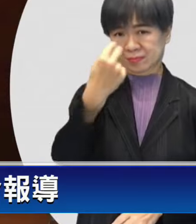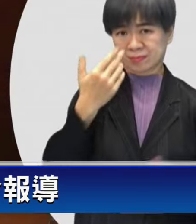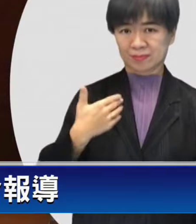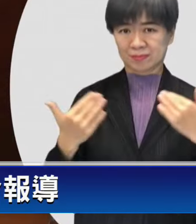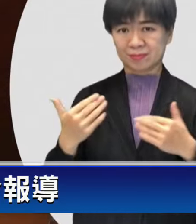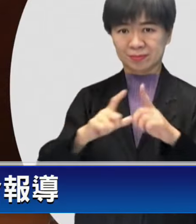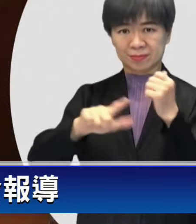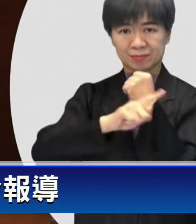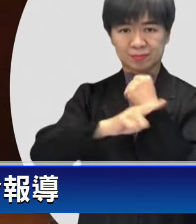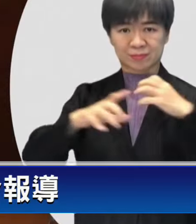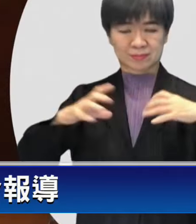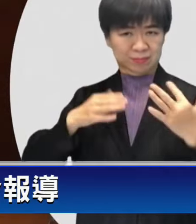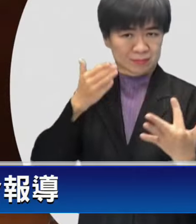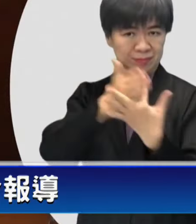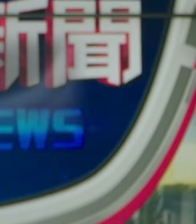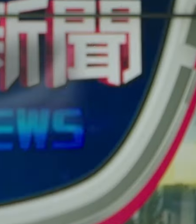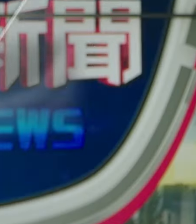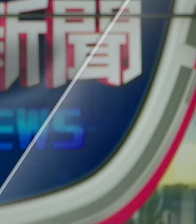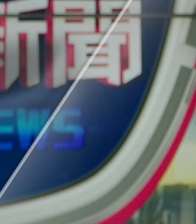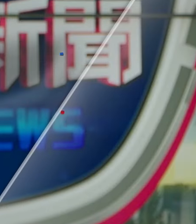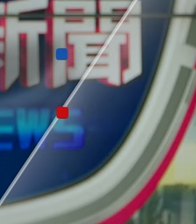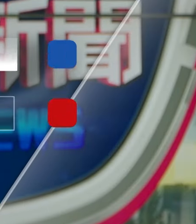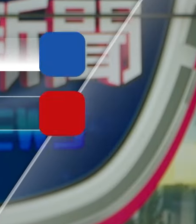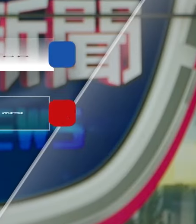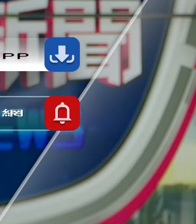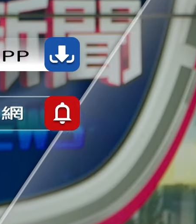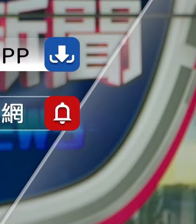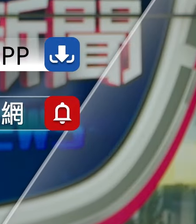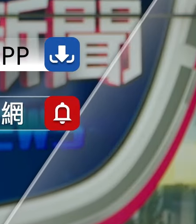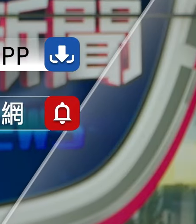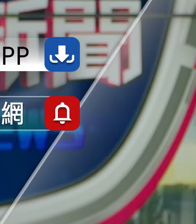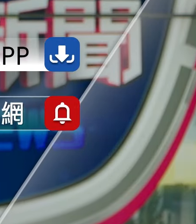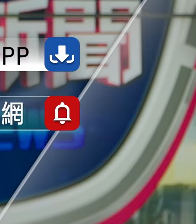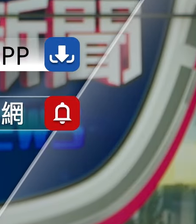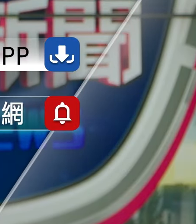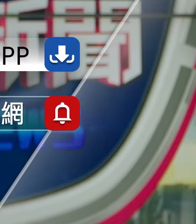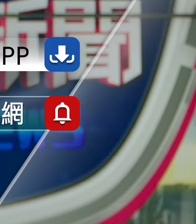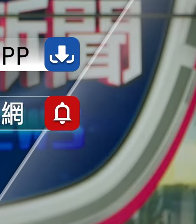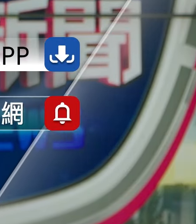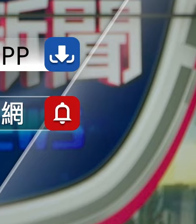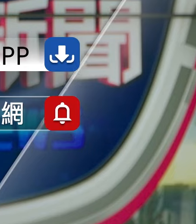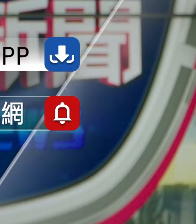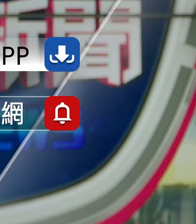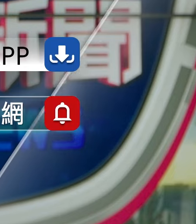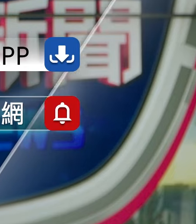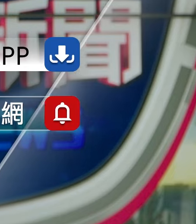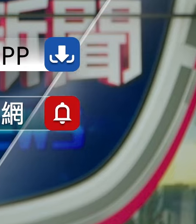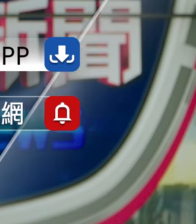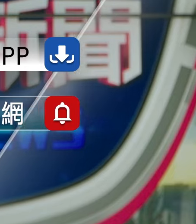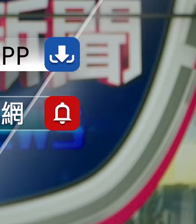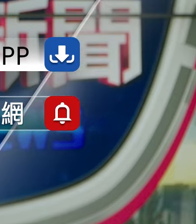味。民新闻综合报道。 更多精彩新闻，请下载 APP 订阅民视新闻网。